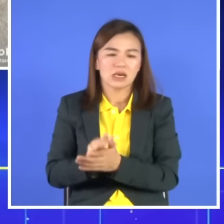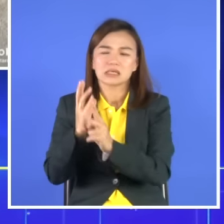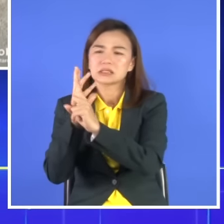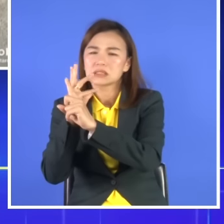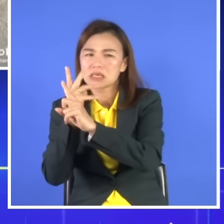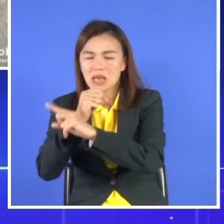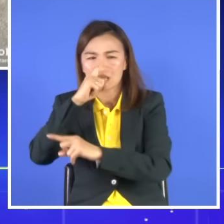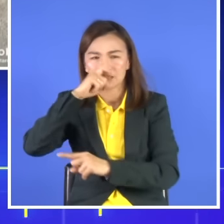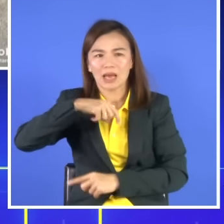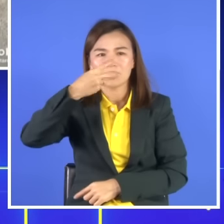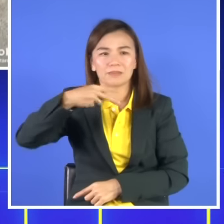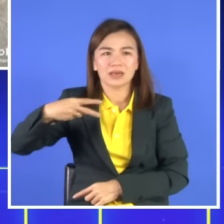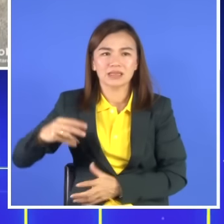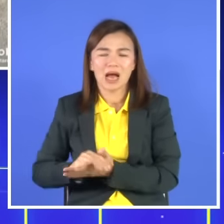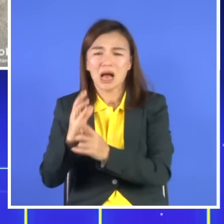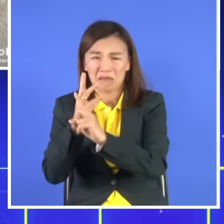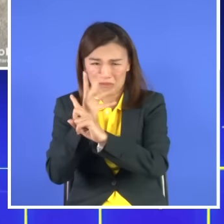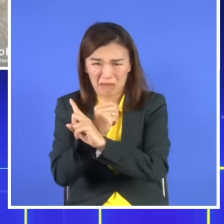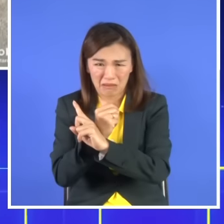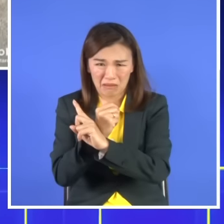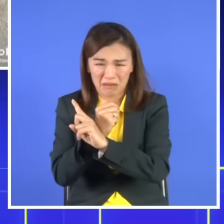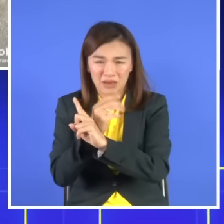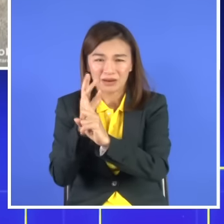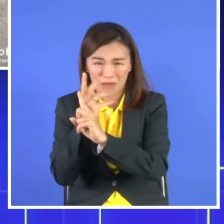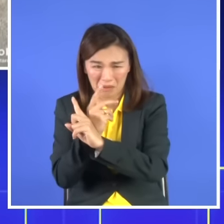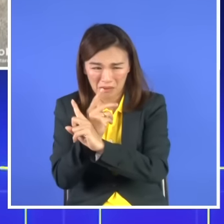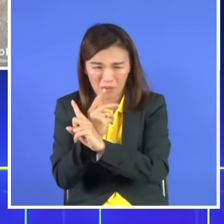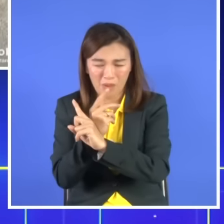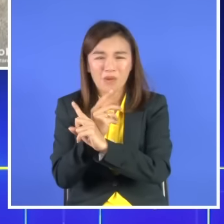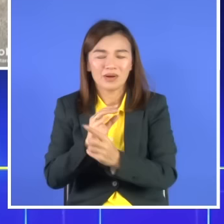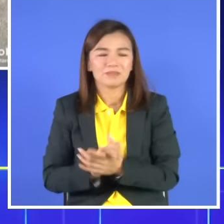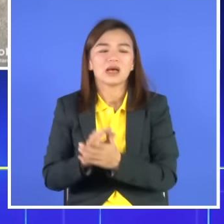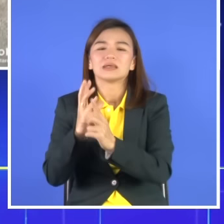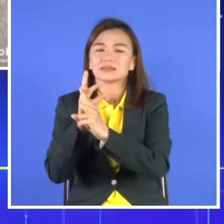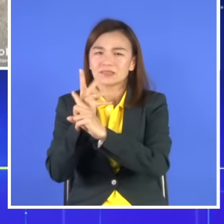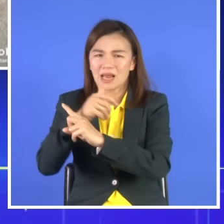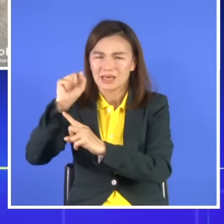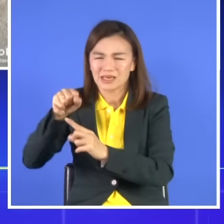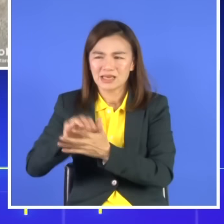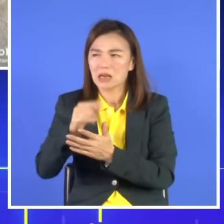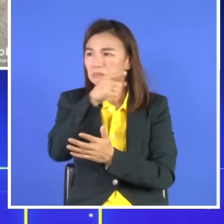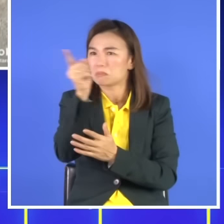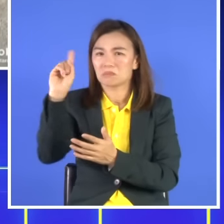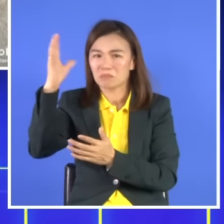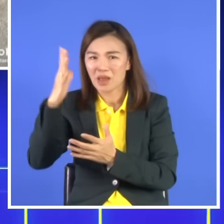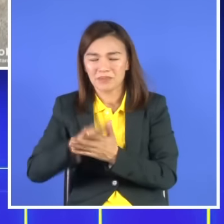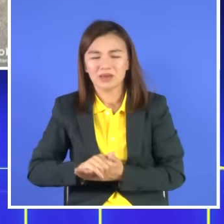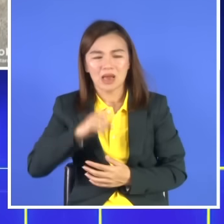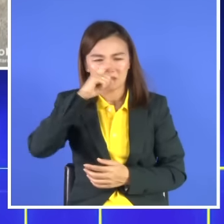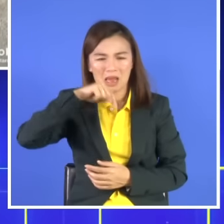ไทยนะพี่ป าเสน่ห์เหรอฮะ ใช่ค่ะถ้าเป็นเสน่ห์นะคะประเทศอื่นไม่มีอย่างนี้แน่นอนนะคะช่องมั่นใจนะคะ